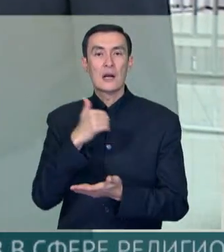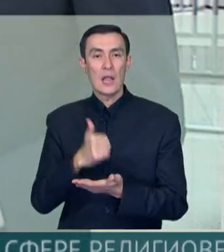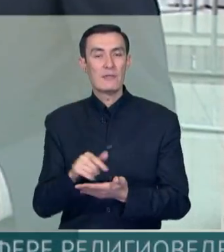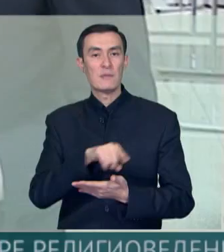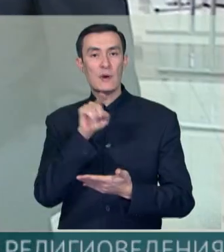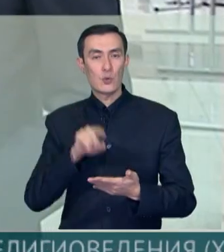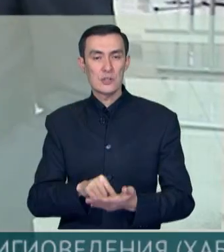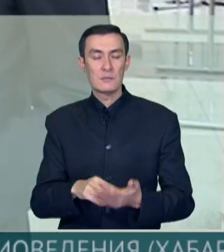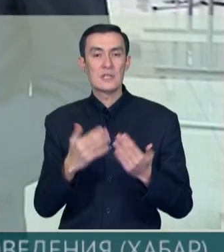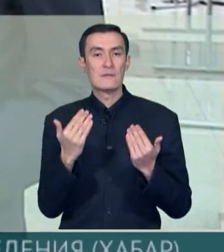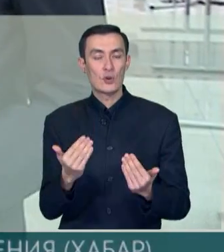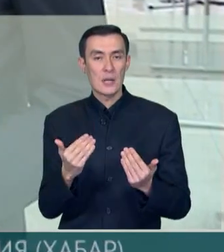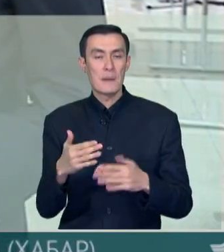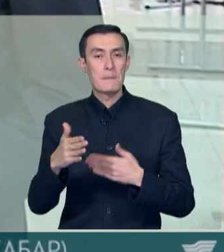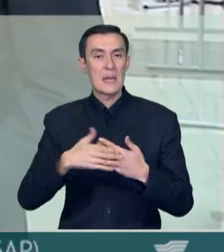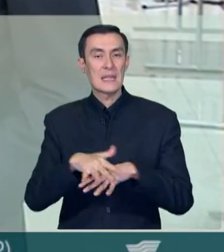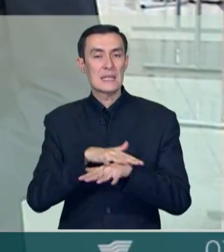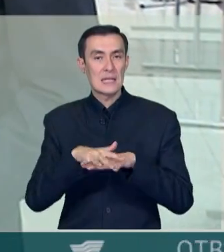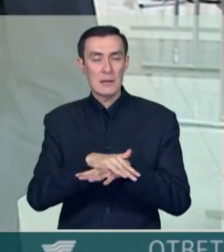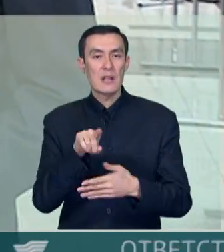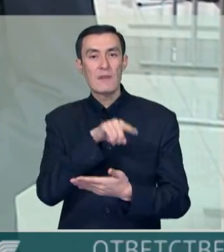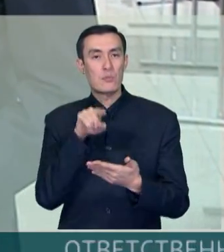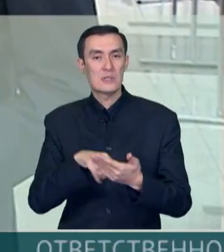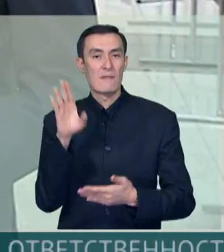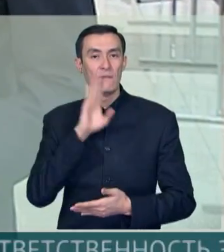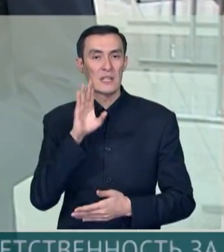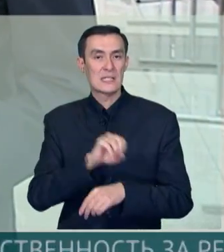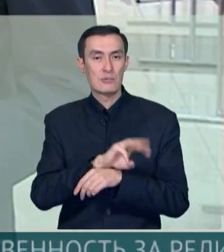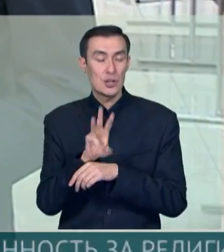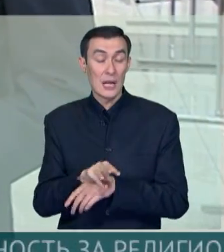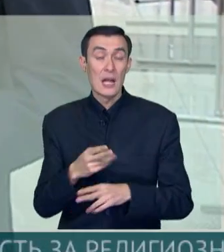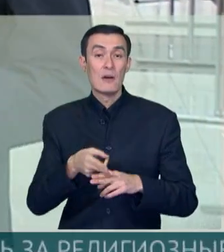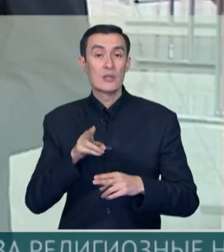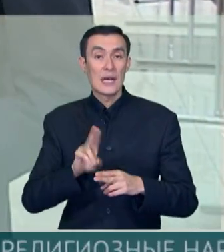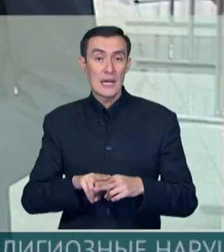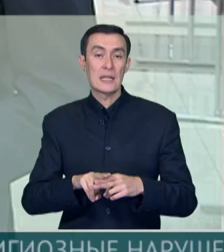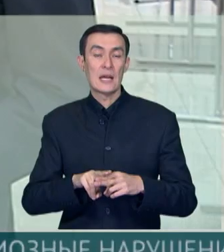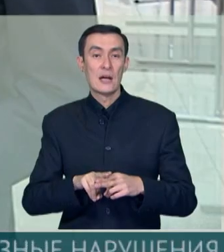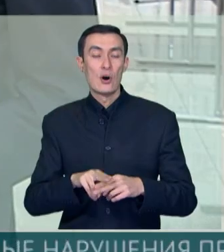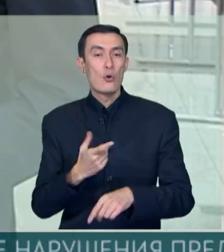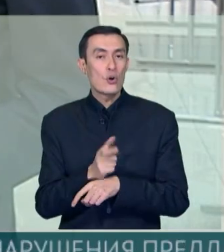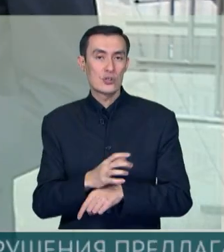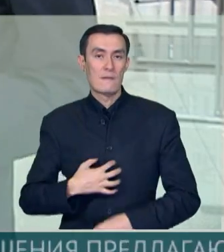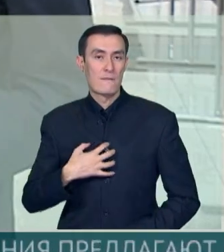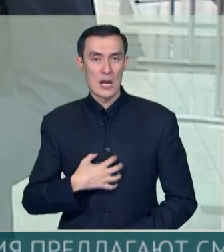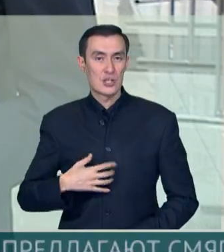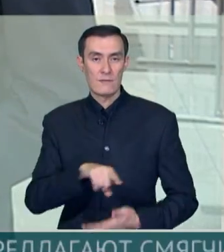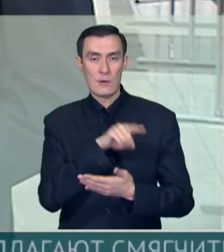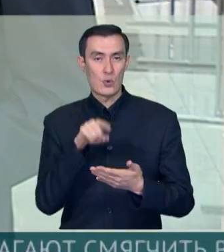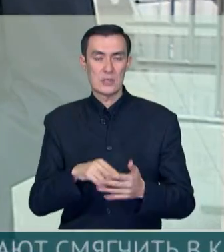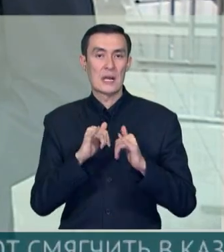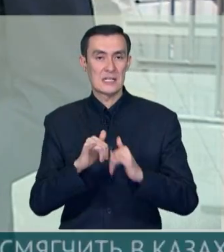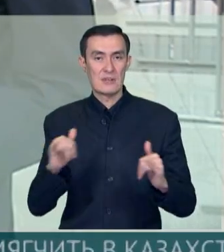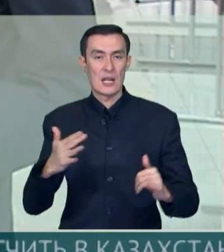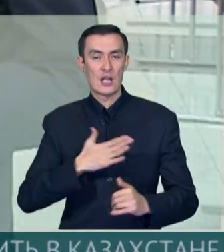вопросов, которые ставит население, это вопрос водоснабжения. Я бы сказал, что это стратегический вопрос развития